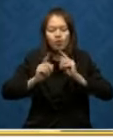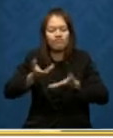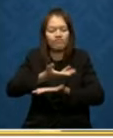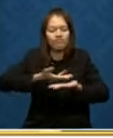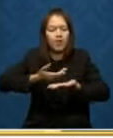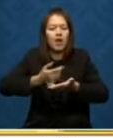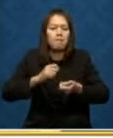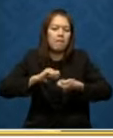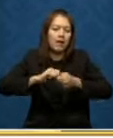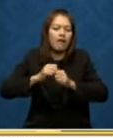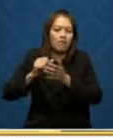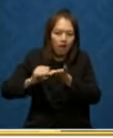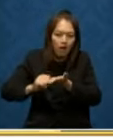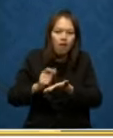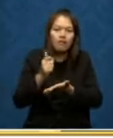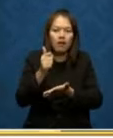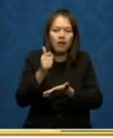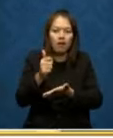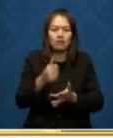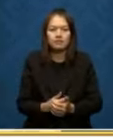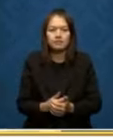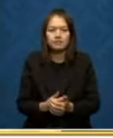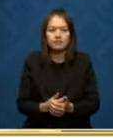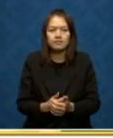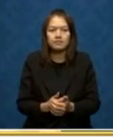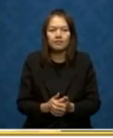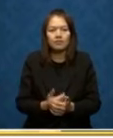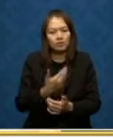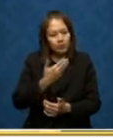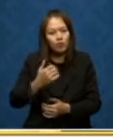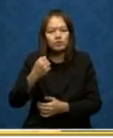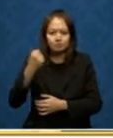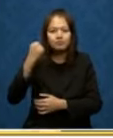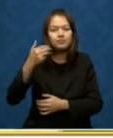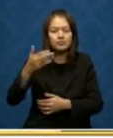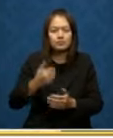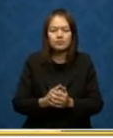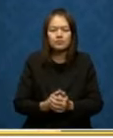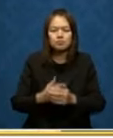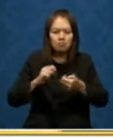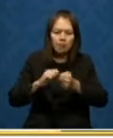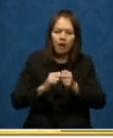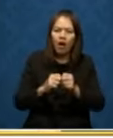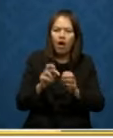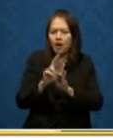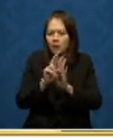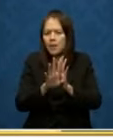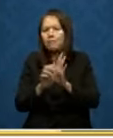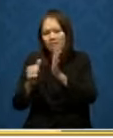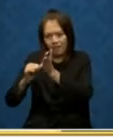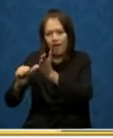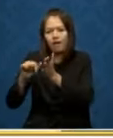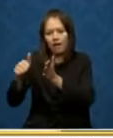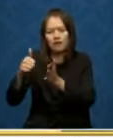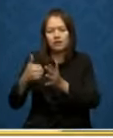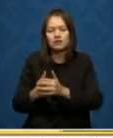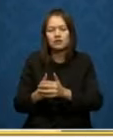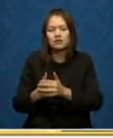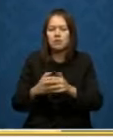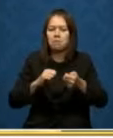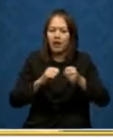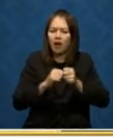และก็ไปแก้ปัญหานะครับอย่างยั่งยืนและมั่นคงติดตรงไหนติดระเบียบแก้ระเบียบนะครับติด